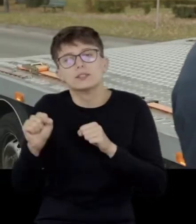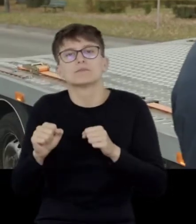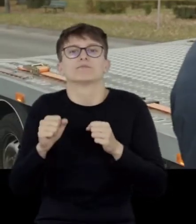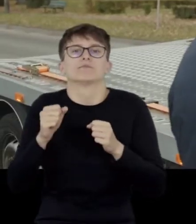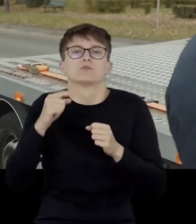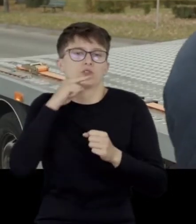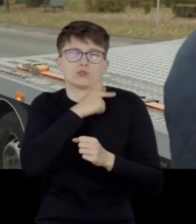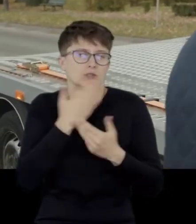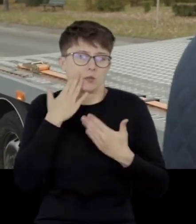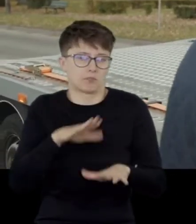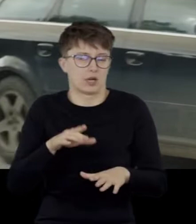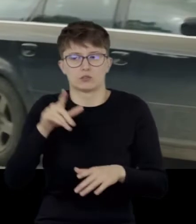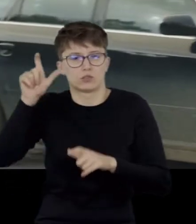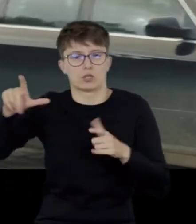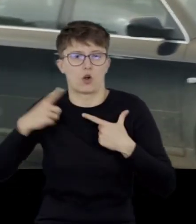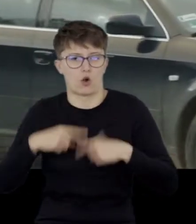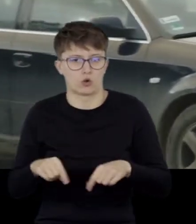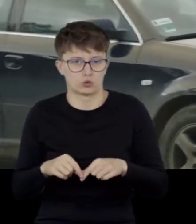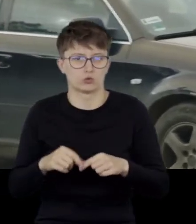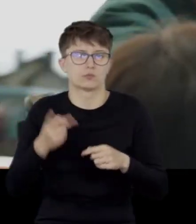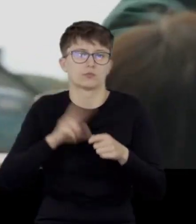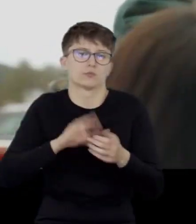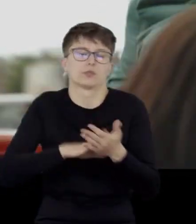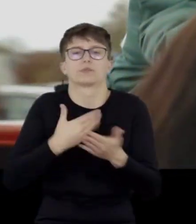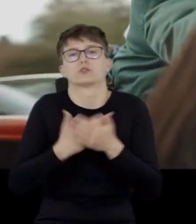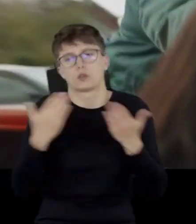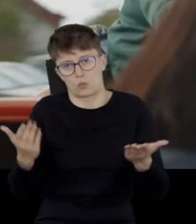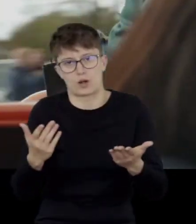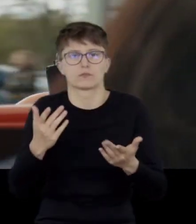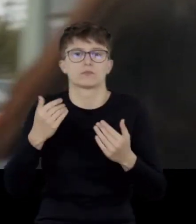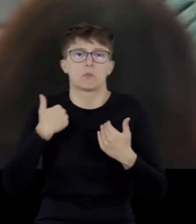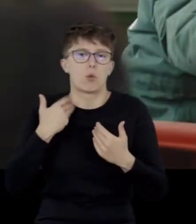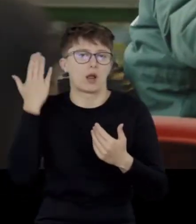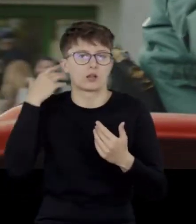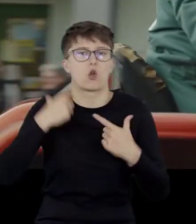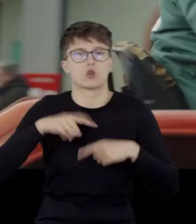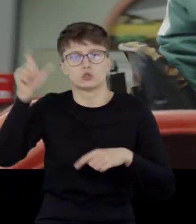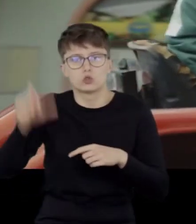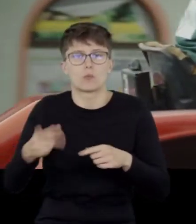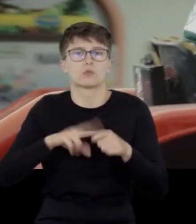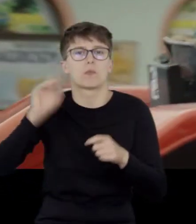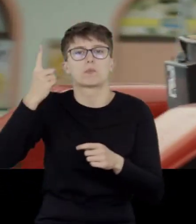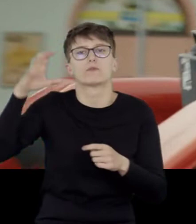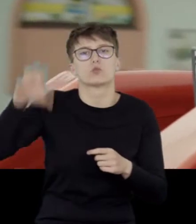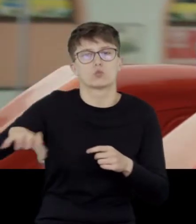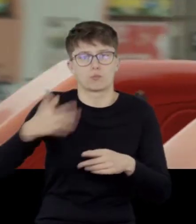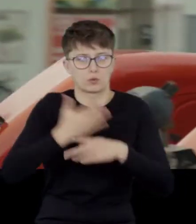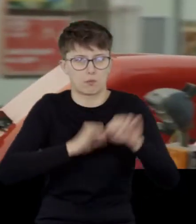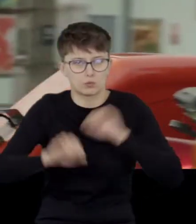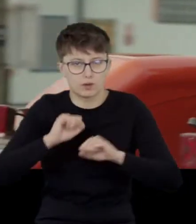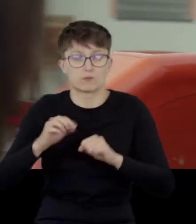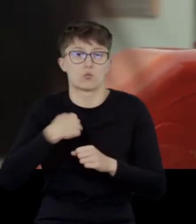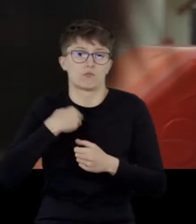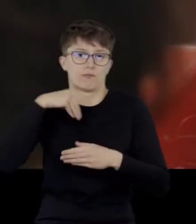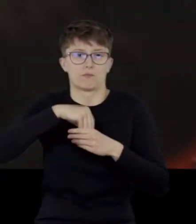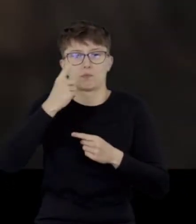jest krzywdzące bardzo dla tych uczestników, ponieważ na przykład była osoba taka, która miała znaczny stopień niepełnosprawności u